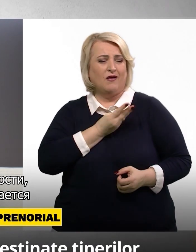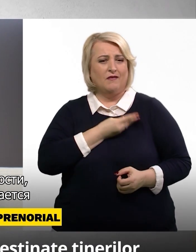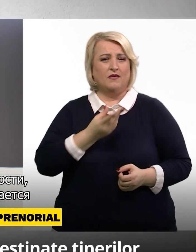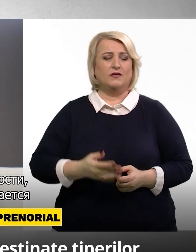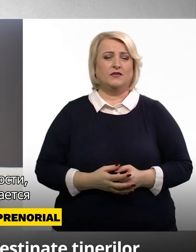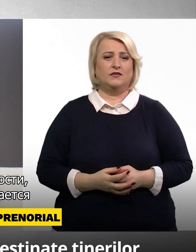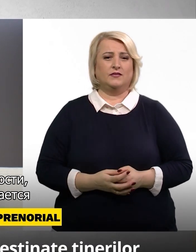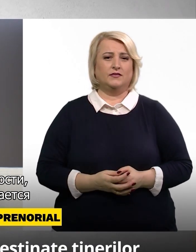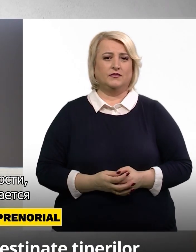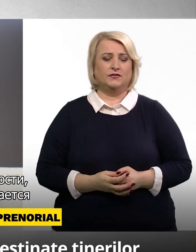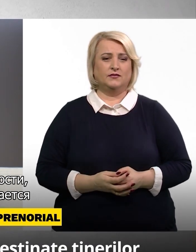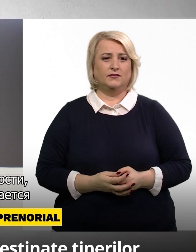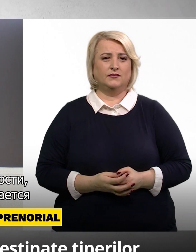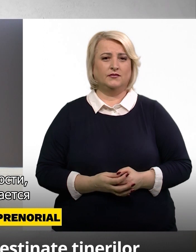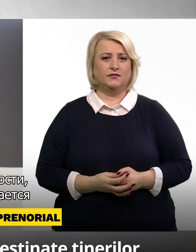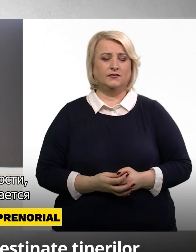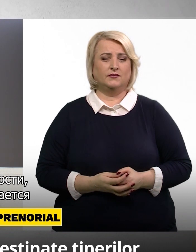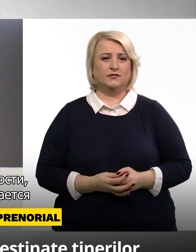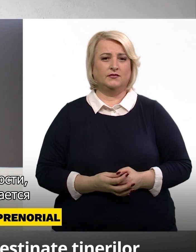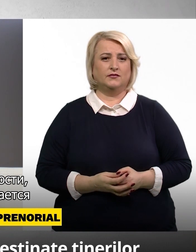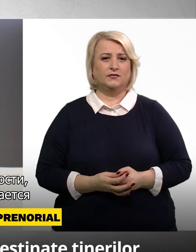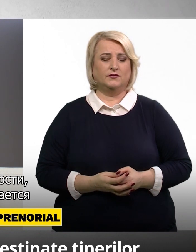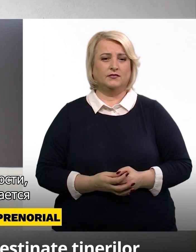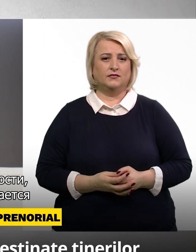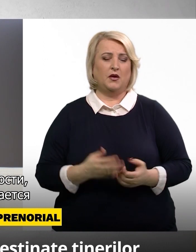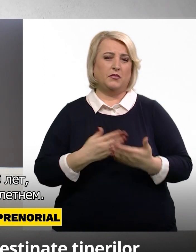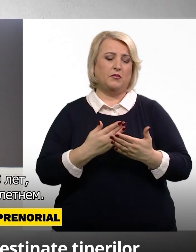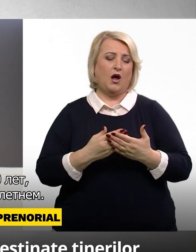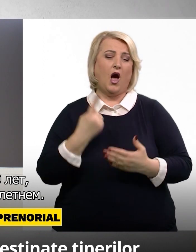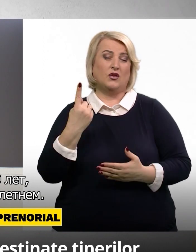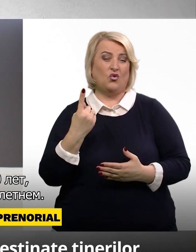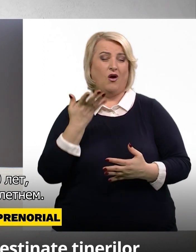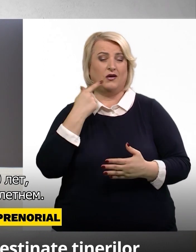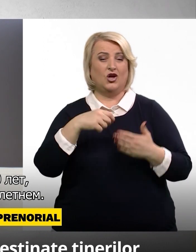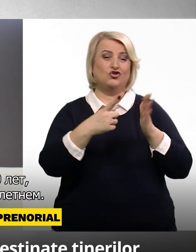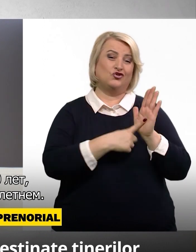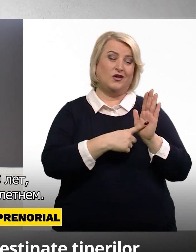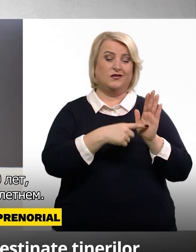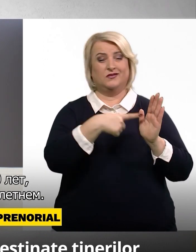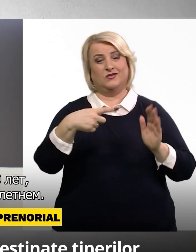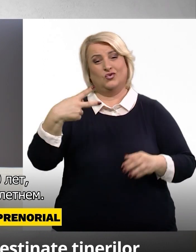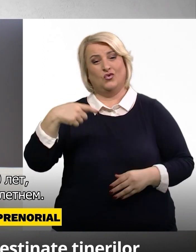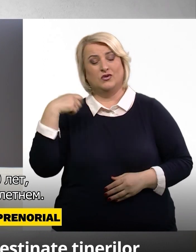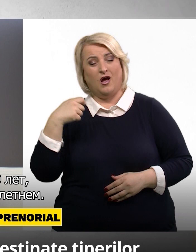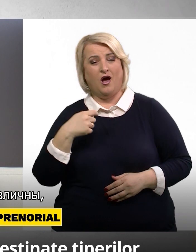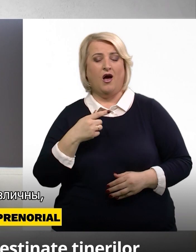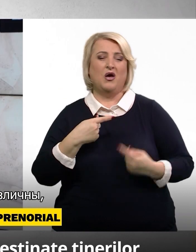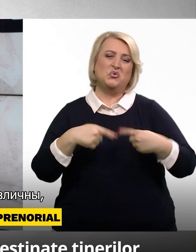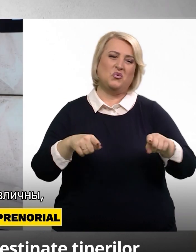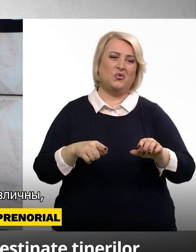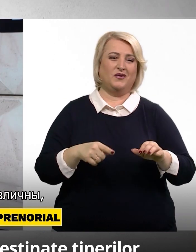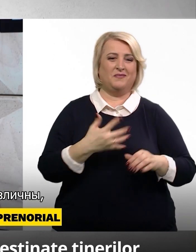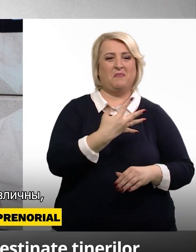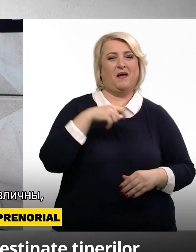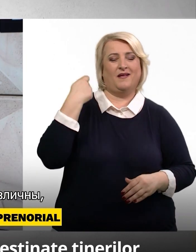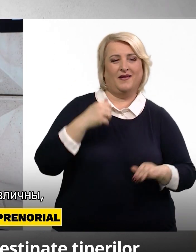este un lucru când este făcut la 16, 15, 20 de ani și copiii de 5 ani, dar